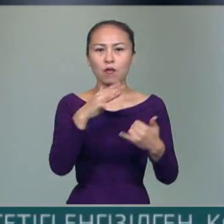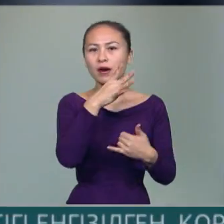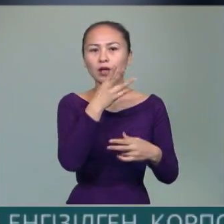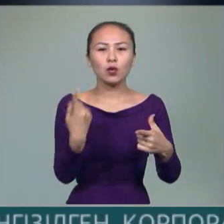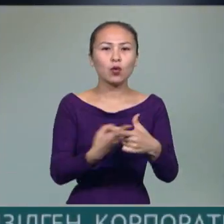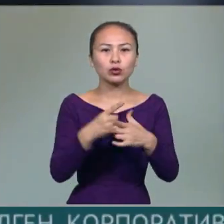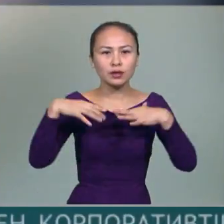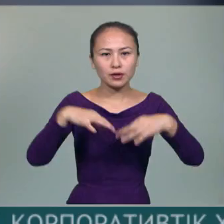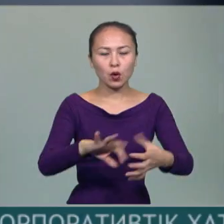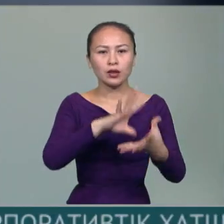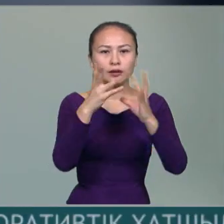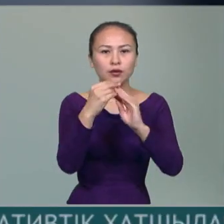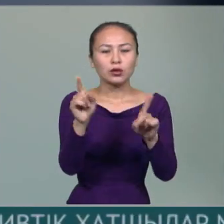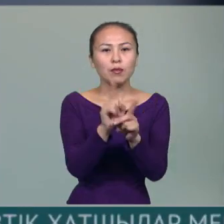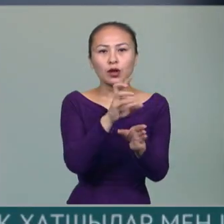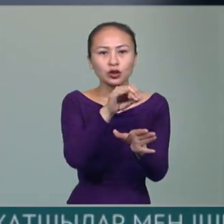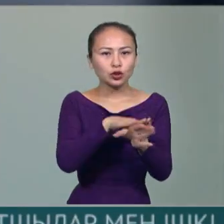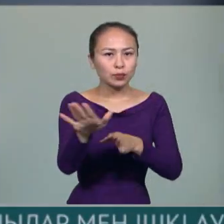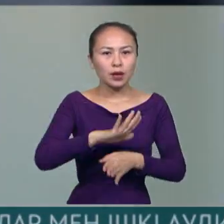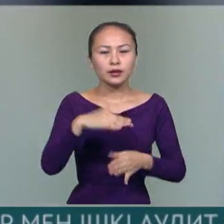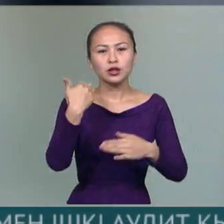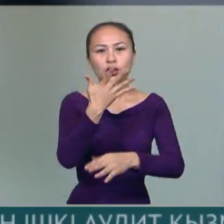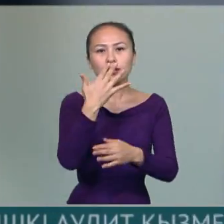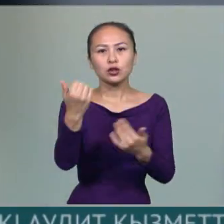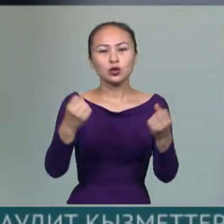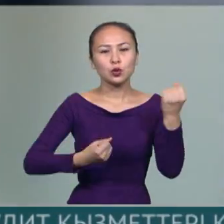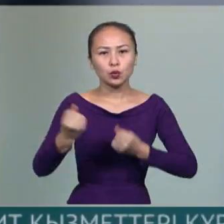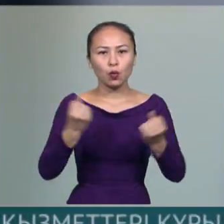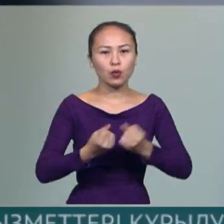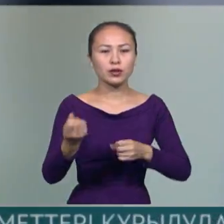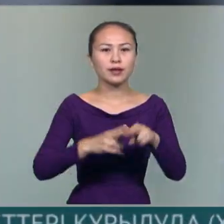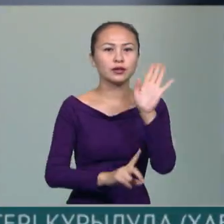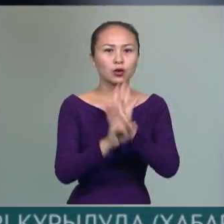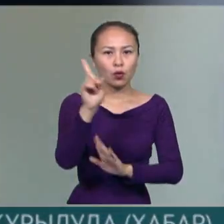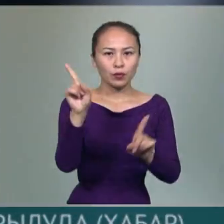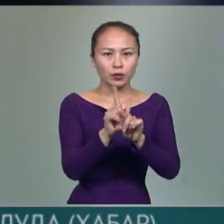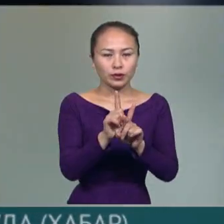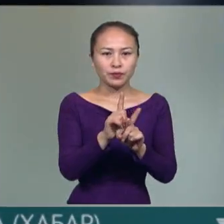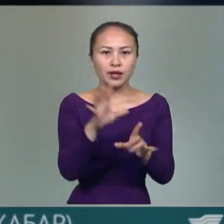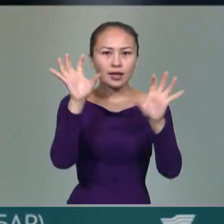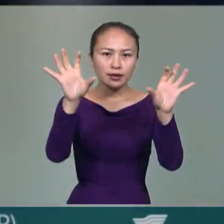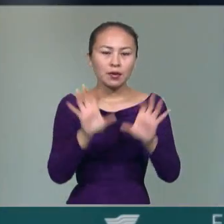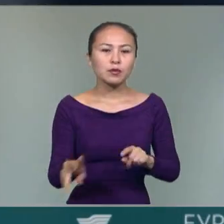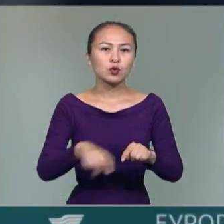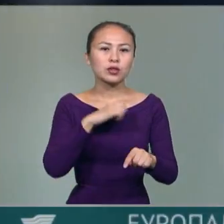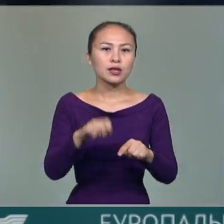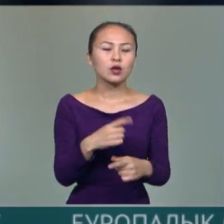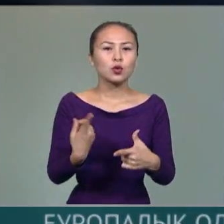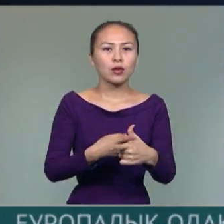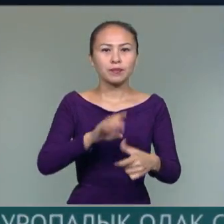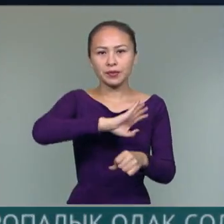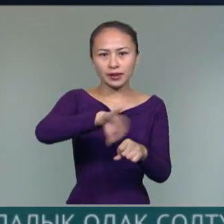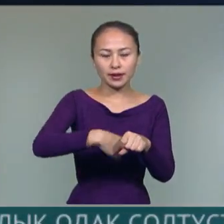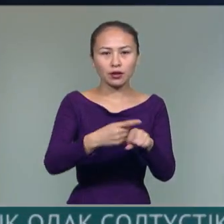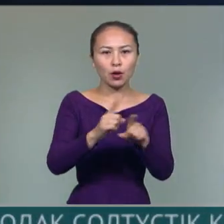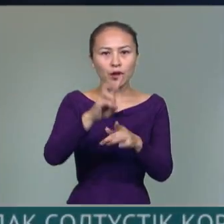ел аумағында көлік тасымалы талабын орындамай жүрген шетелдік жүргізушілердің қозғалысына шектеу қойылып отыр. Заңнама бұзушылық салдары